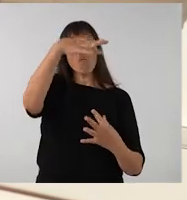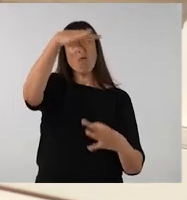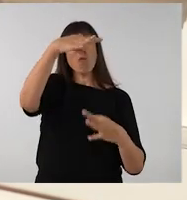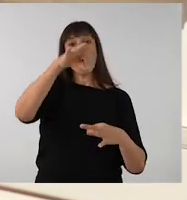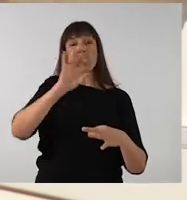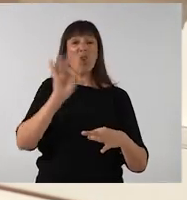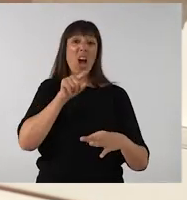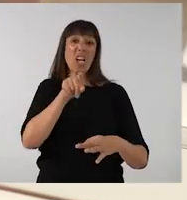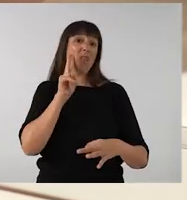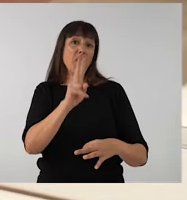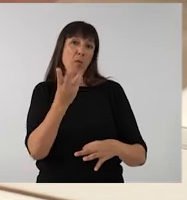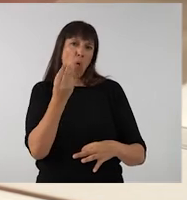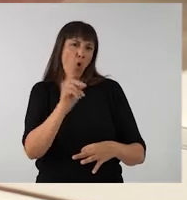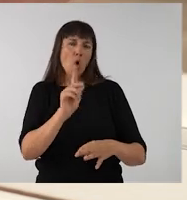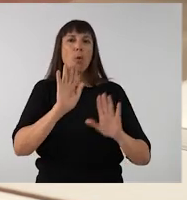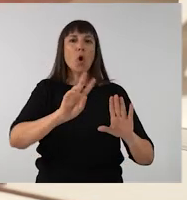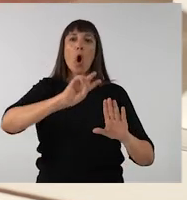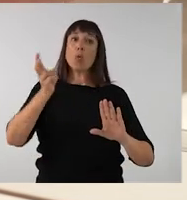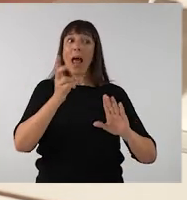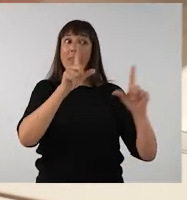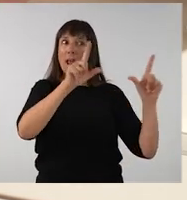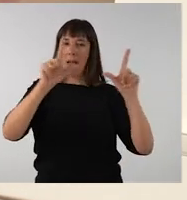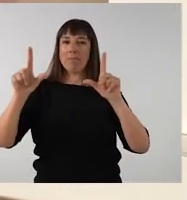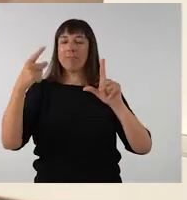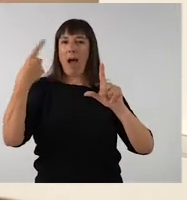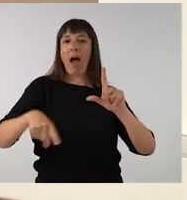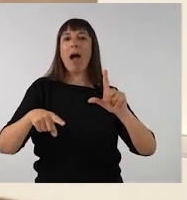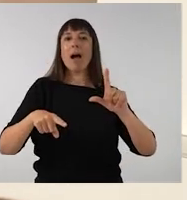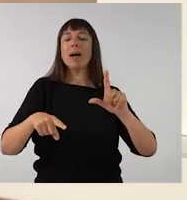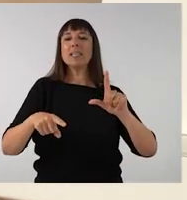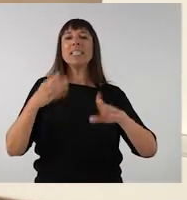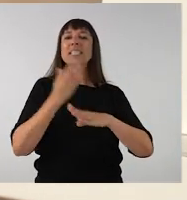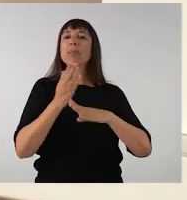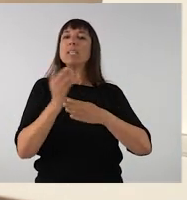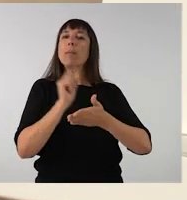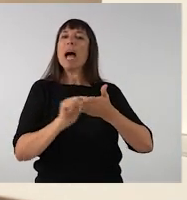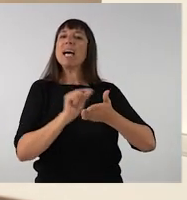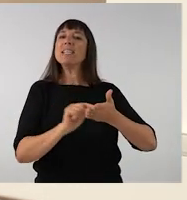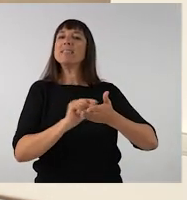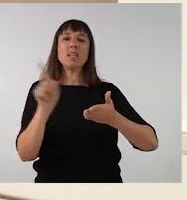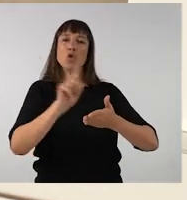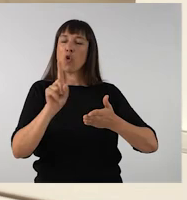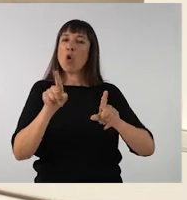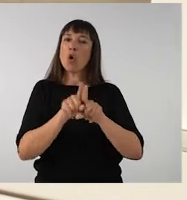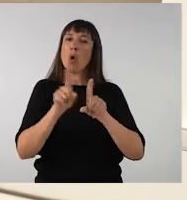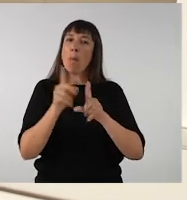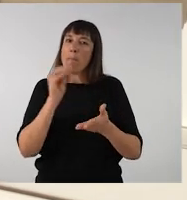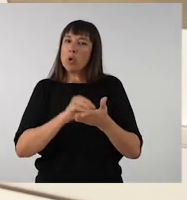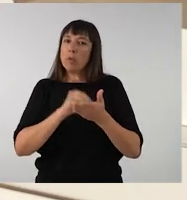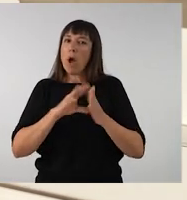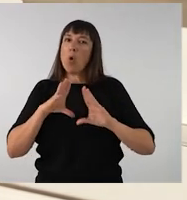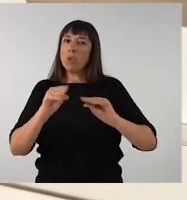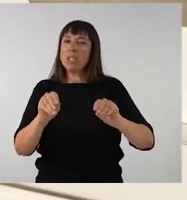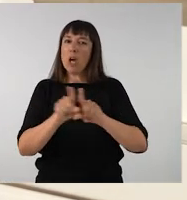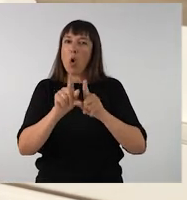no? com aquests fulls, o aquí, aquí no, potser no es veu tant, però en altres moments de la sèrie no sempre